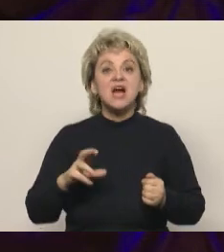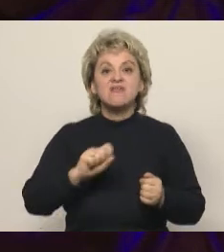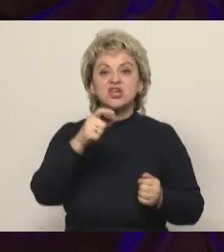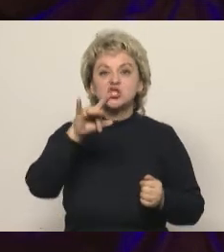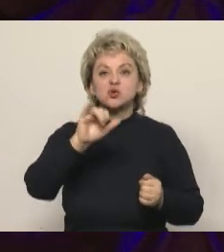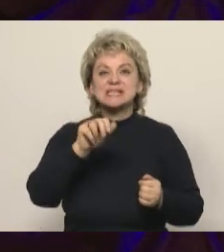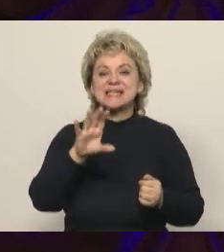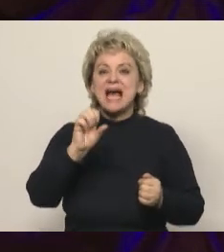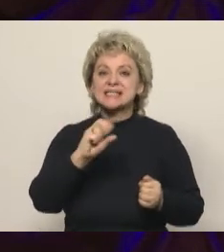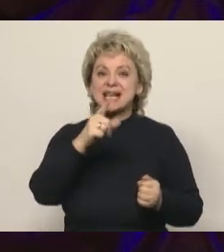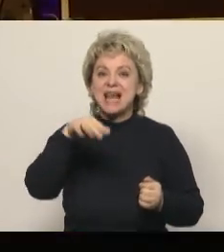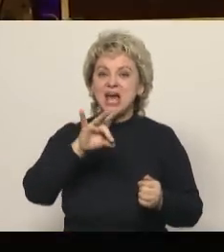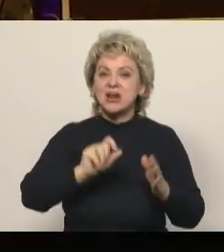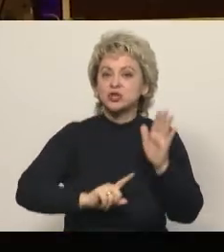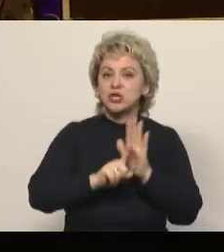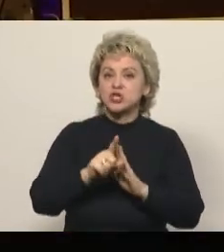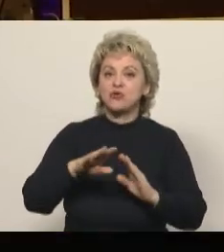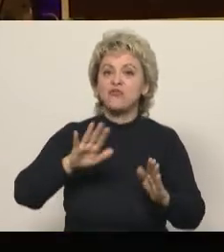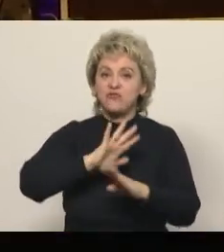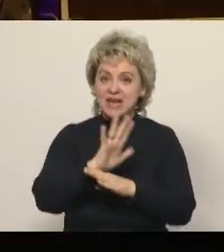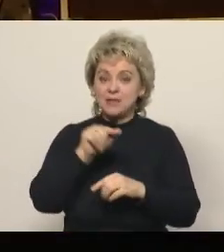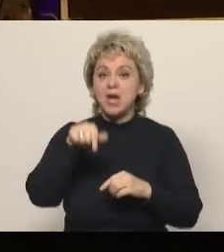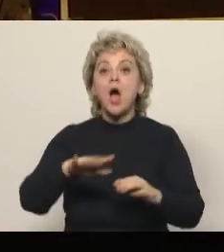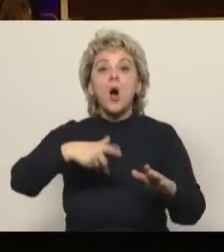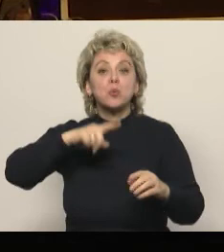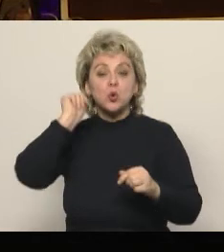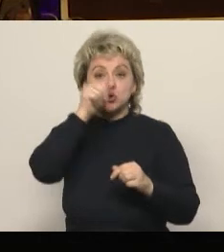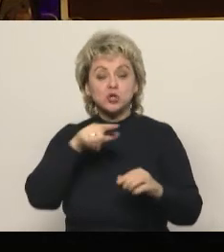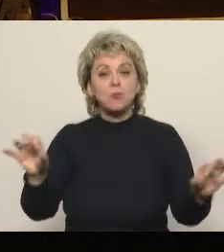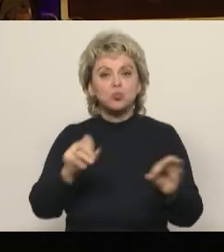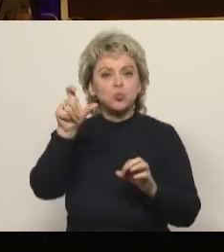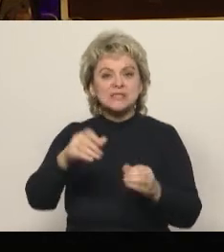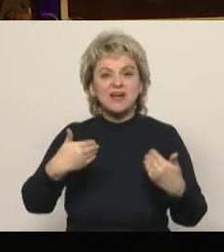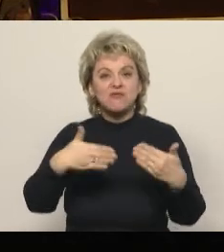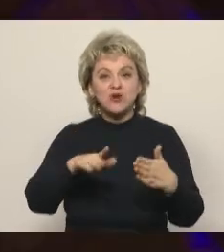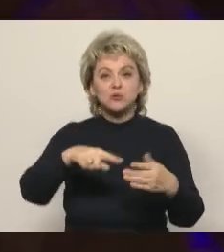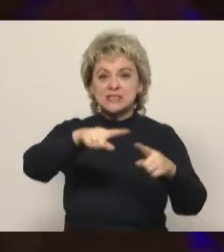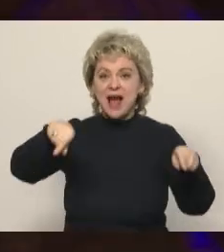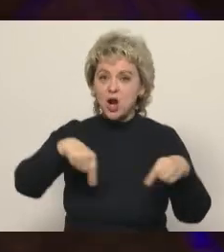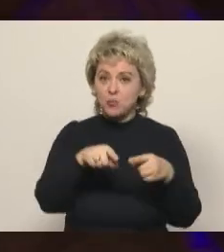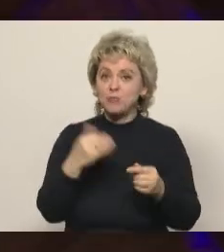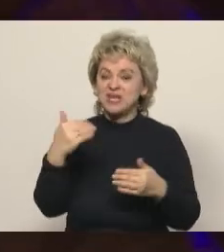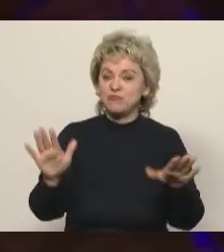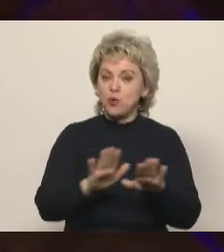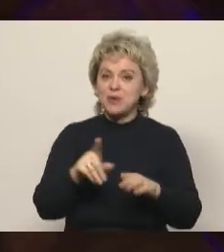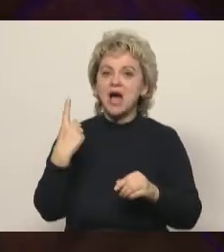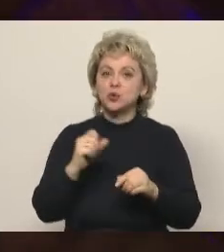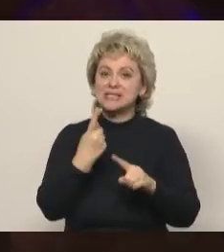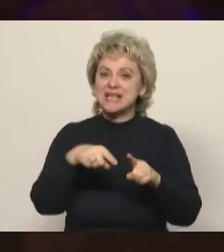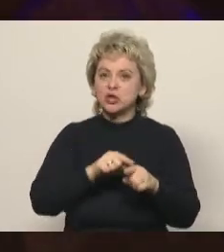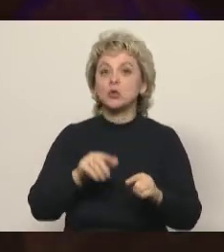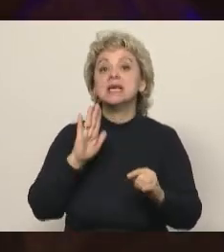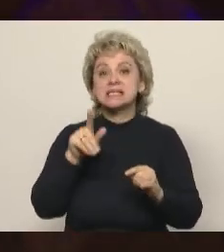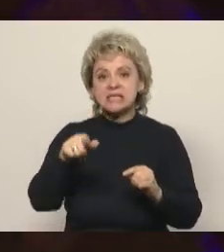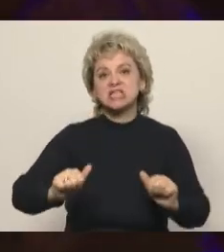Высоцкий Александра Евскляра начался в фильме «Вертикаль». А в прошлом году музыкант выпустил альбом его песен, по одной из которых,